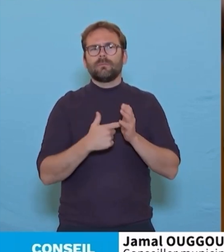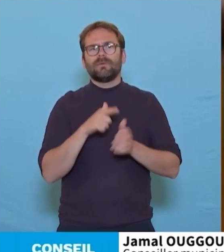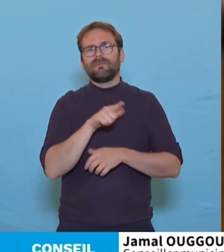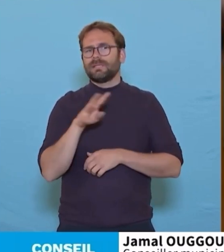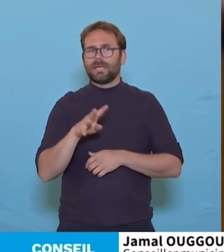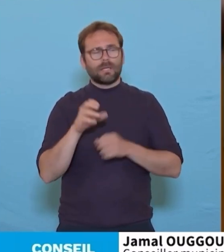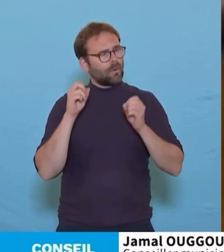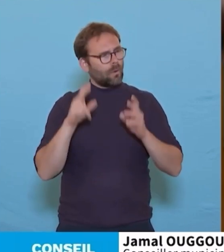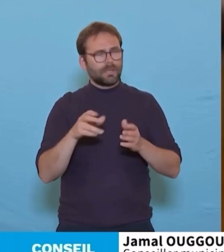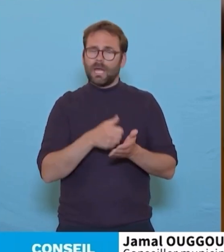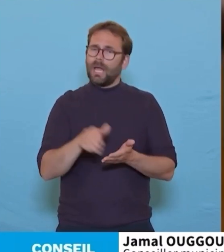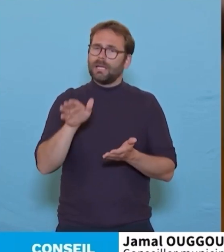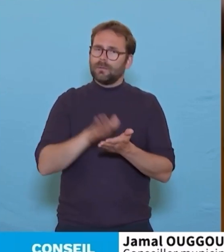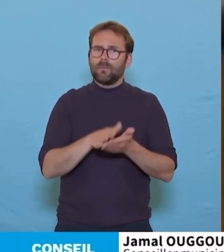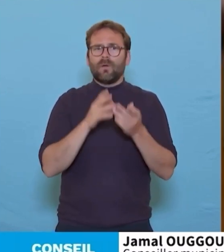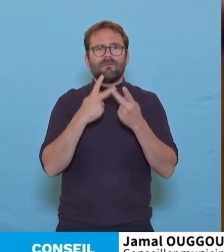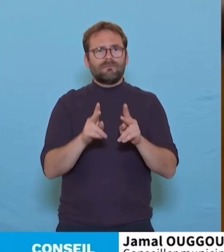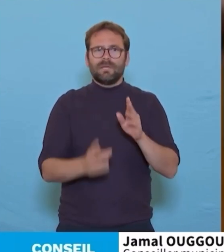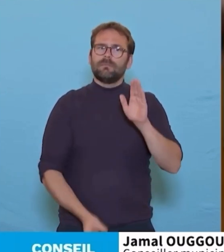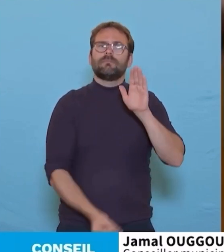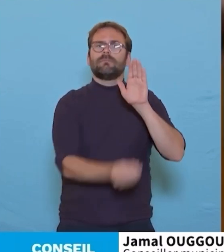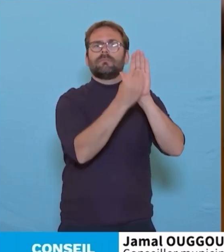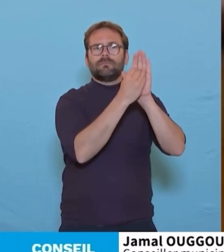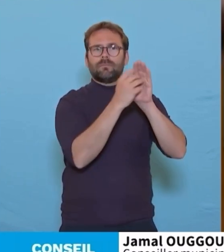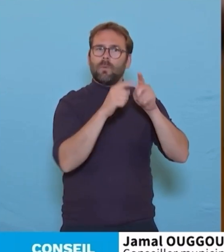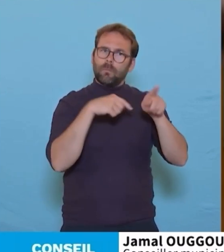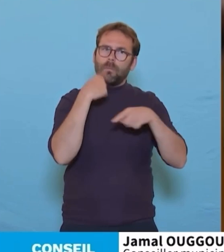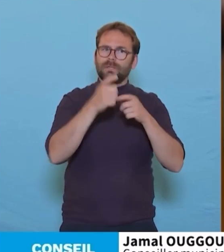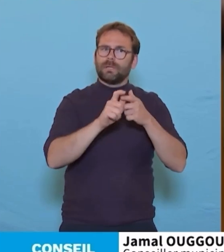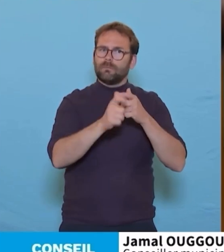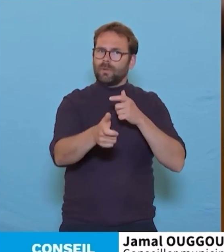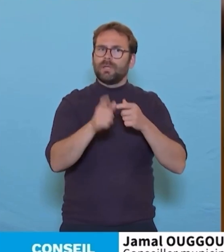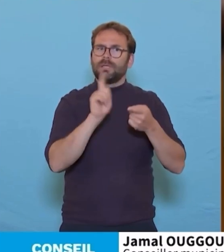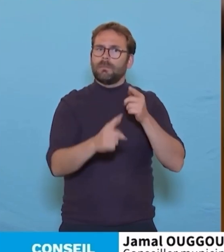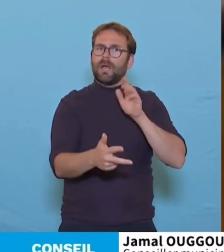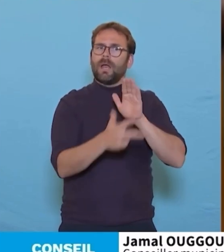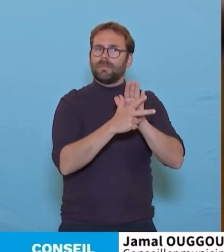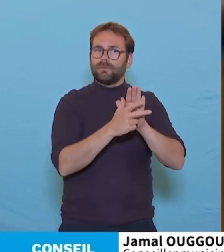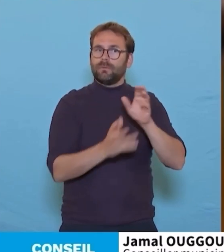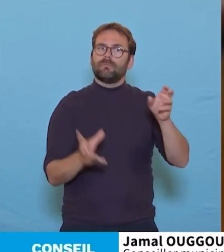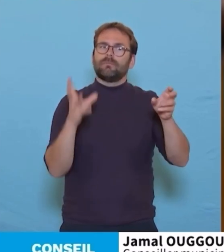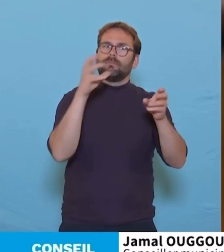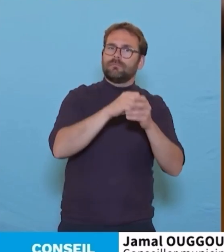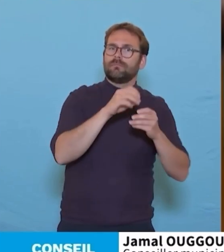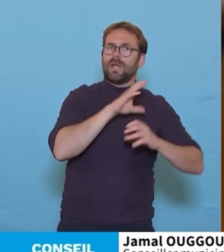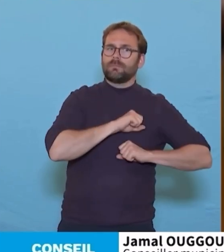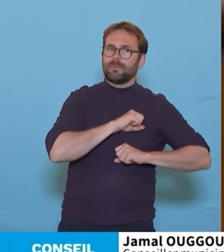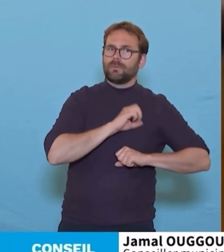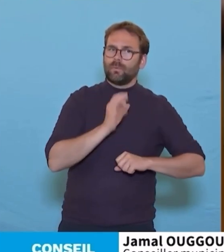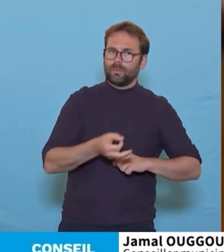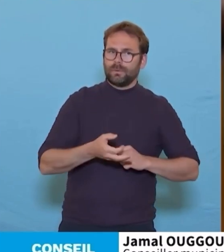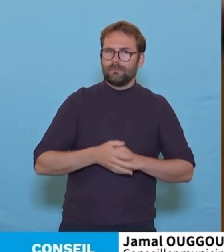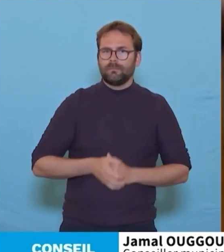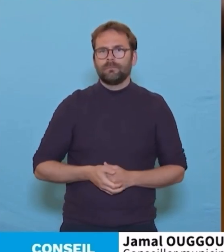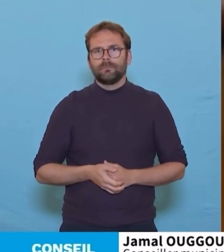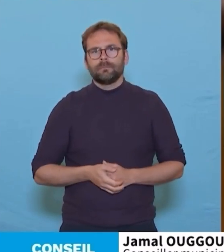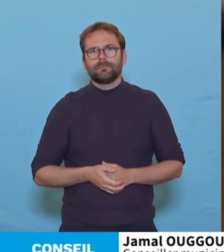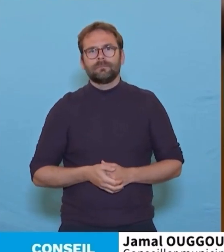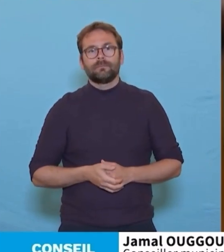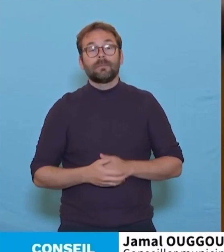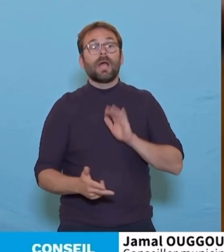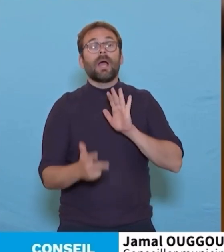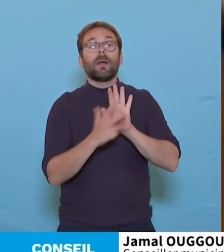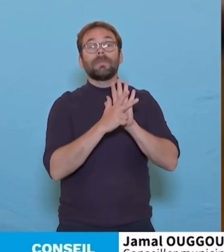2024 l'inscription de la ville de Nantes dans la prochaine procédure d'habilitation à rejoindre l'expérimentation. Notre